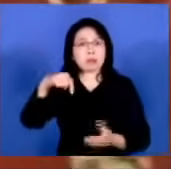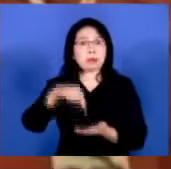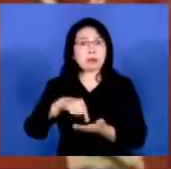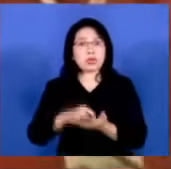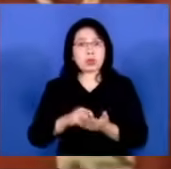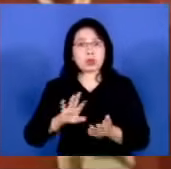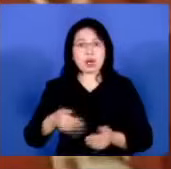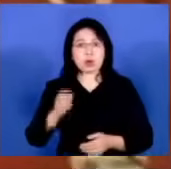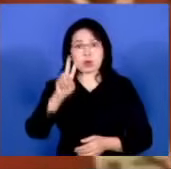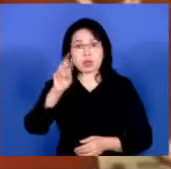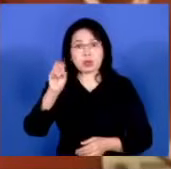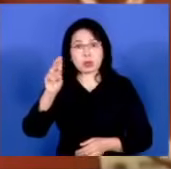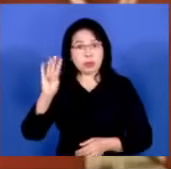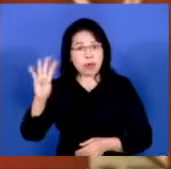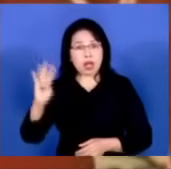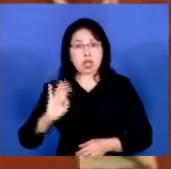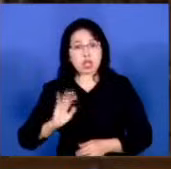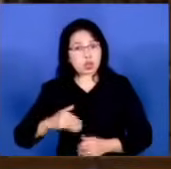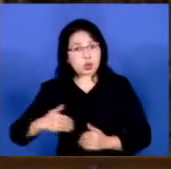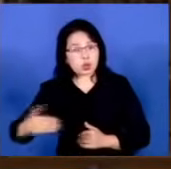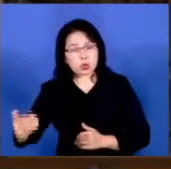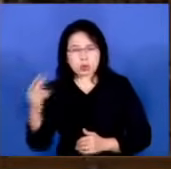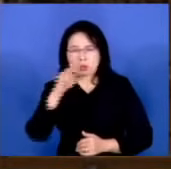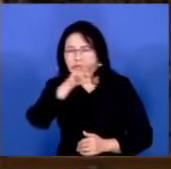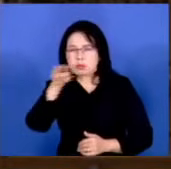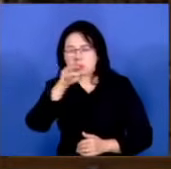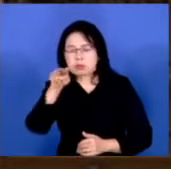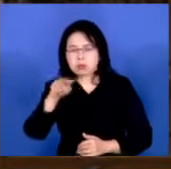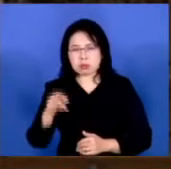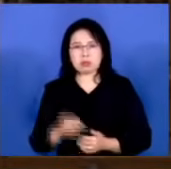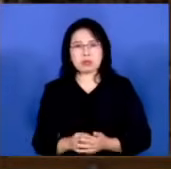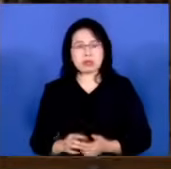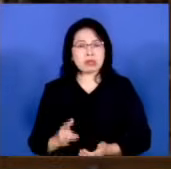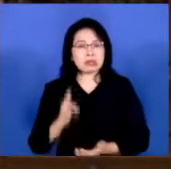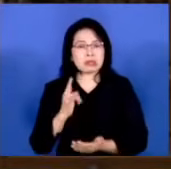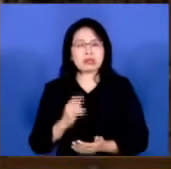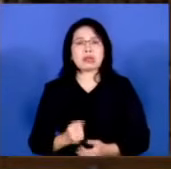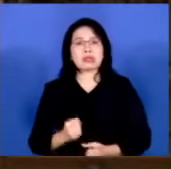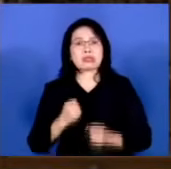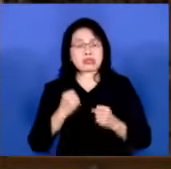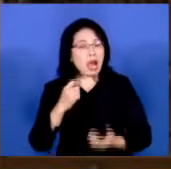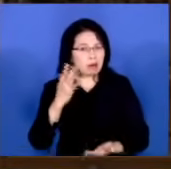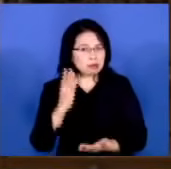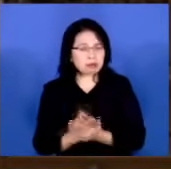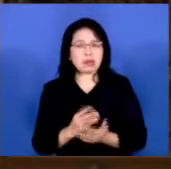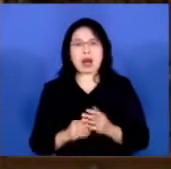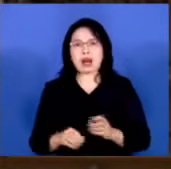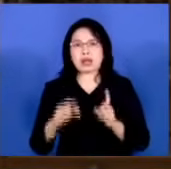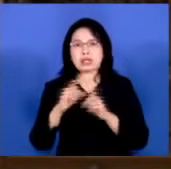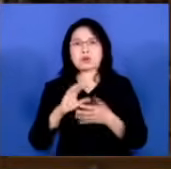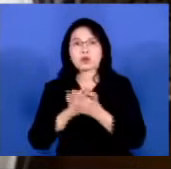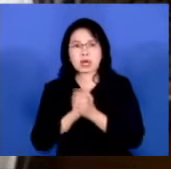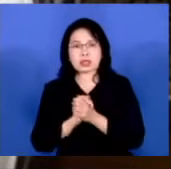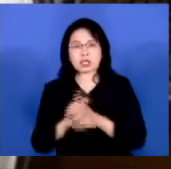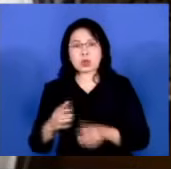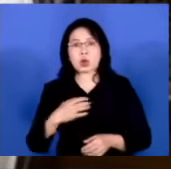2024 terus kawal dan tegakkan demokrasi itulah kewajiban kita sebagai warga bangsa